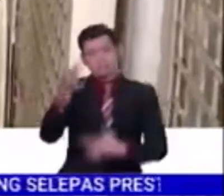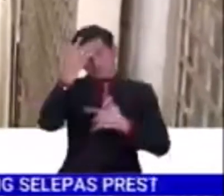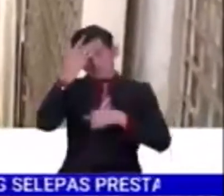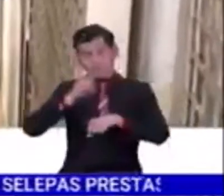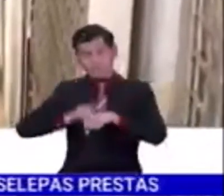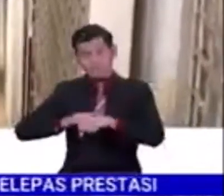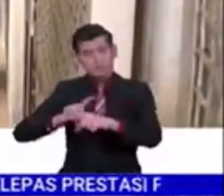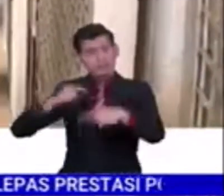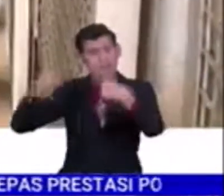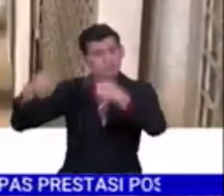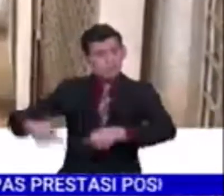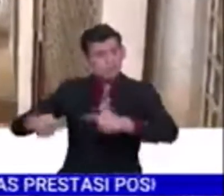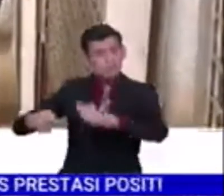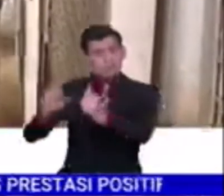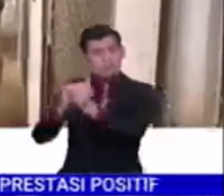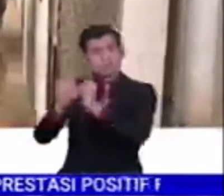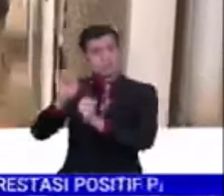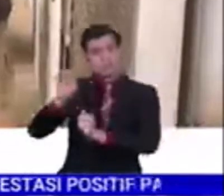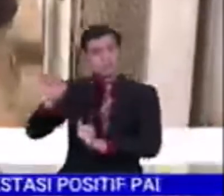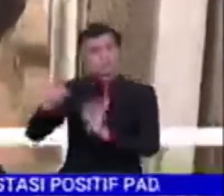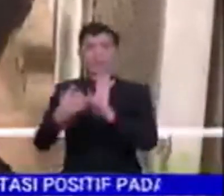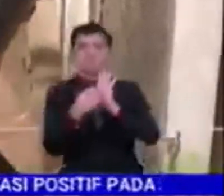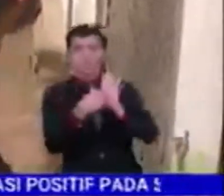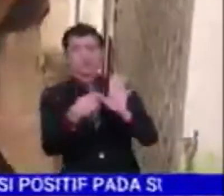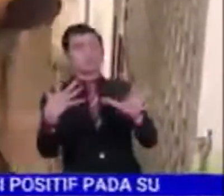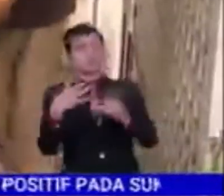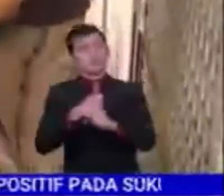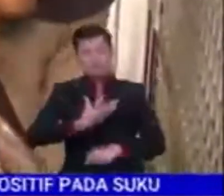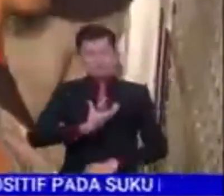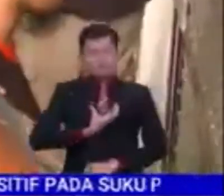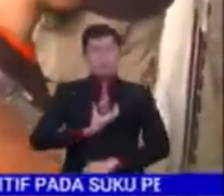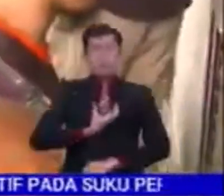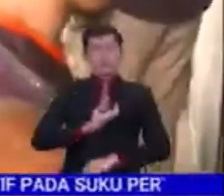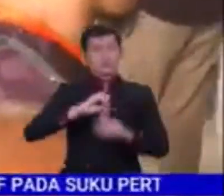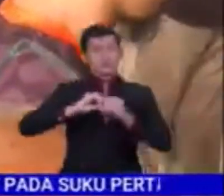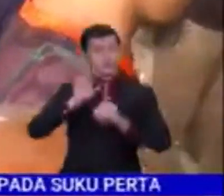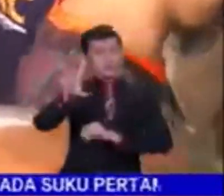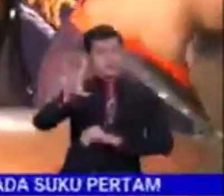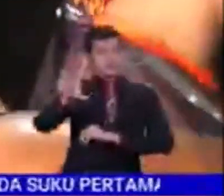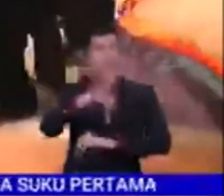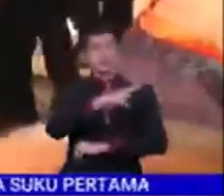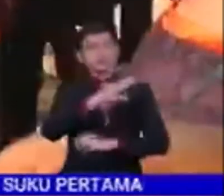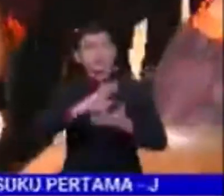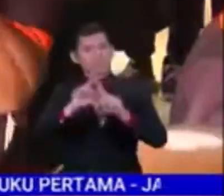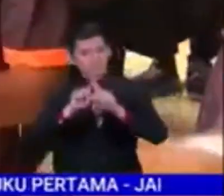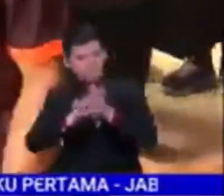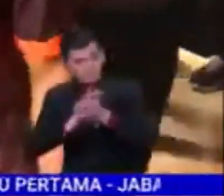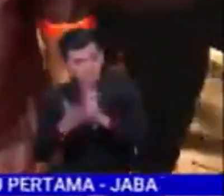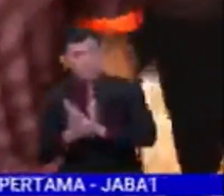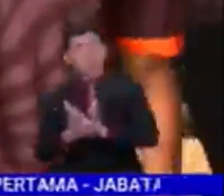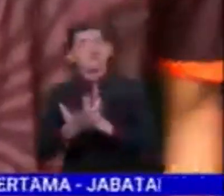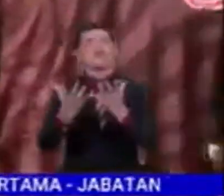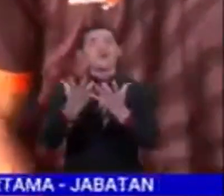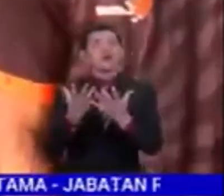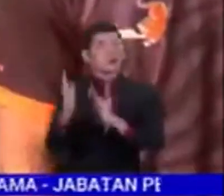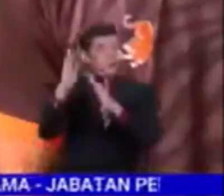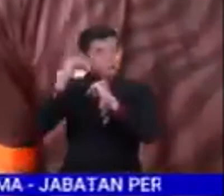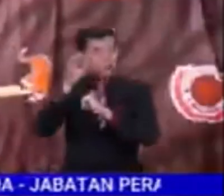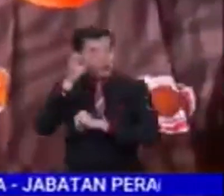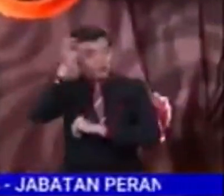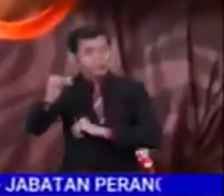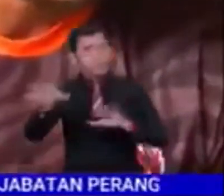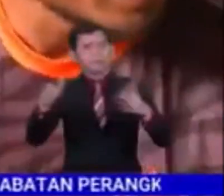yang menyaksikan dia membawa pulang pengingat Gangsa dalaman itu Juve turunkan hasrat untuk membuka akademisi lah sendiri